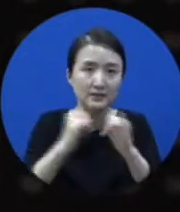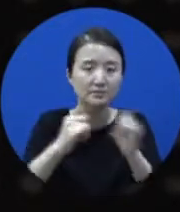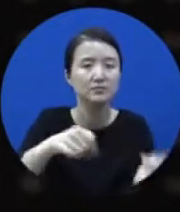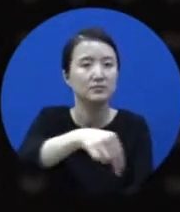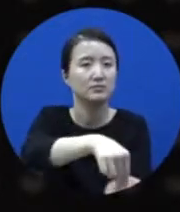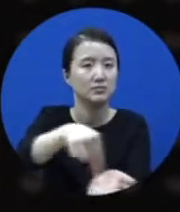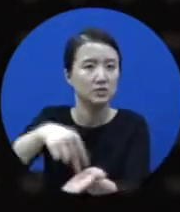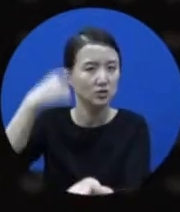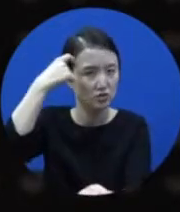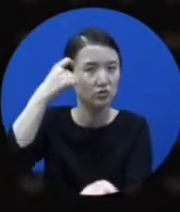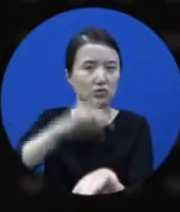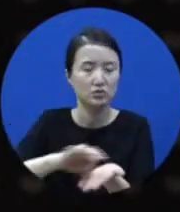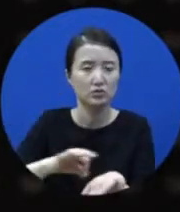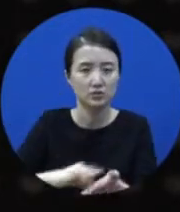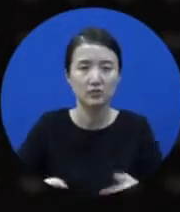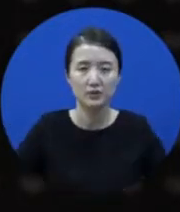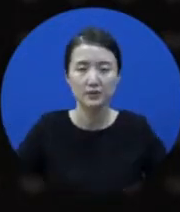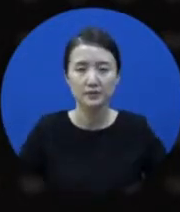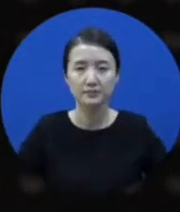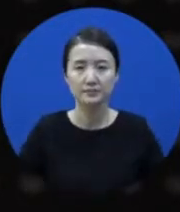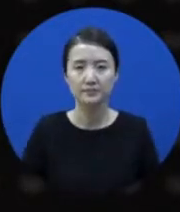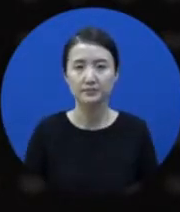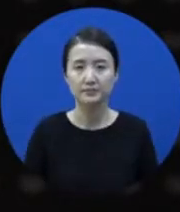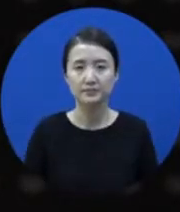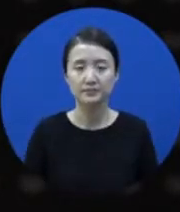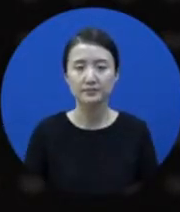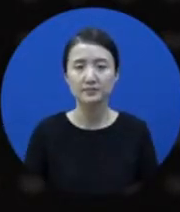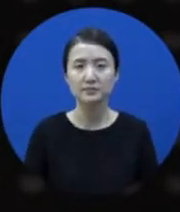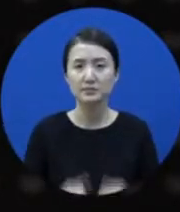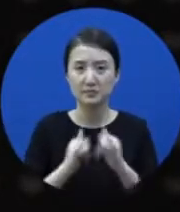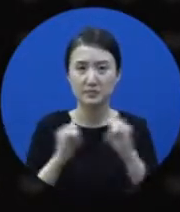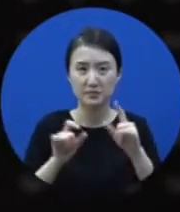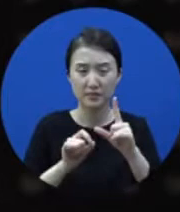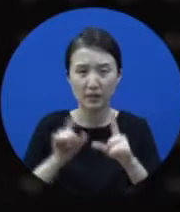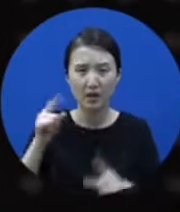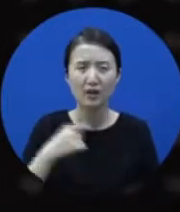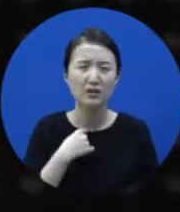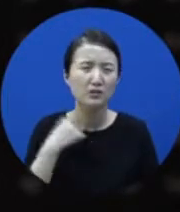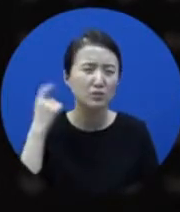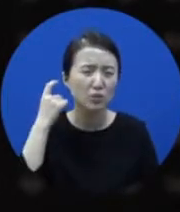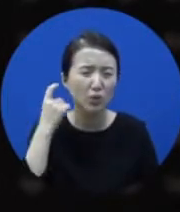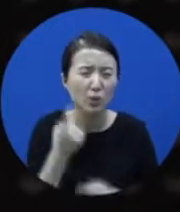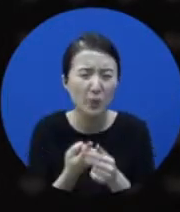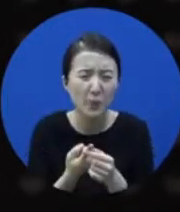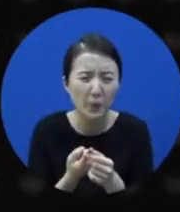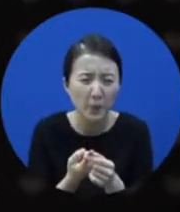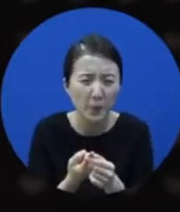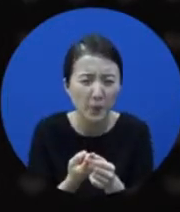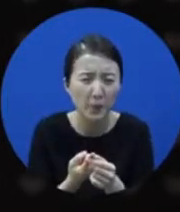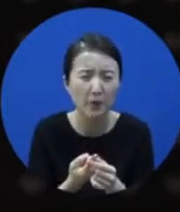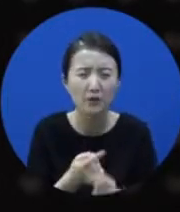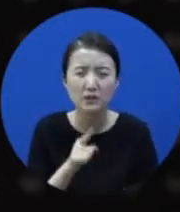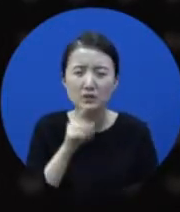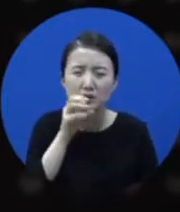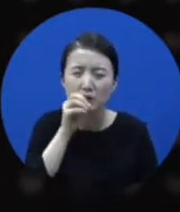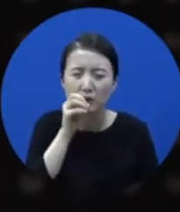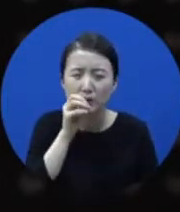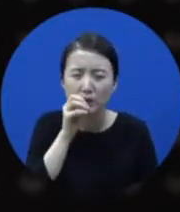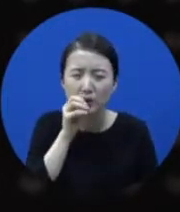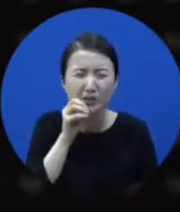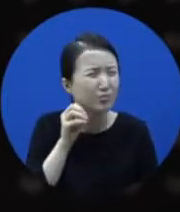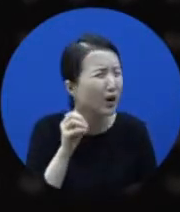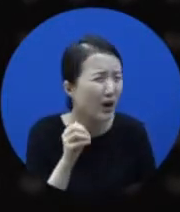그런데 많은 분들이 목소리가 기어 들어가면서 얘기를 해요. 그리고 잘 안 들리게 웅얼웅얼